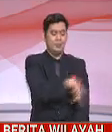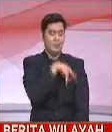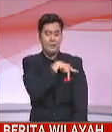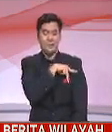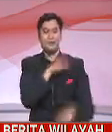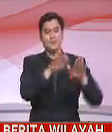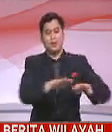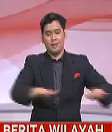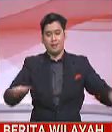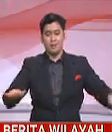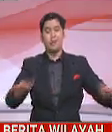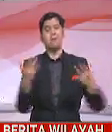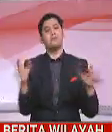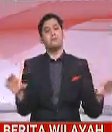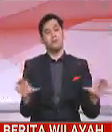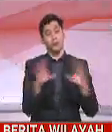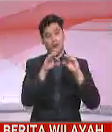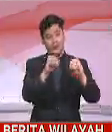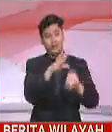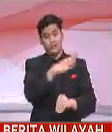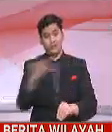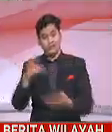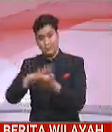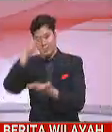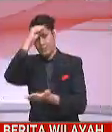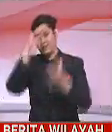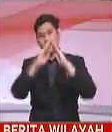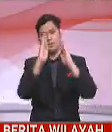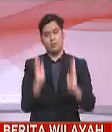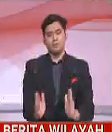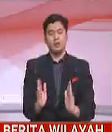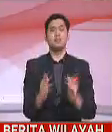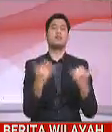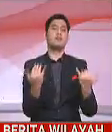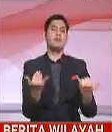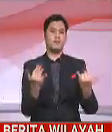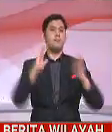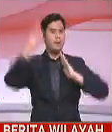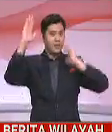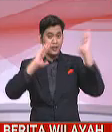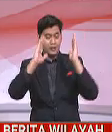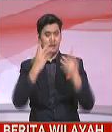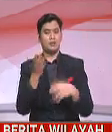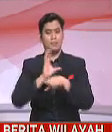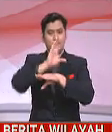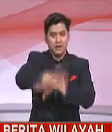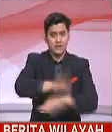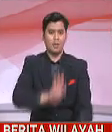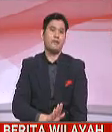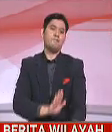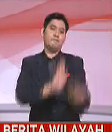Rata-rata mereka menyifatkan pelaksanaan PDPR perlu ketika negara sedang berperang mengawal penularan COVID-19.